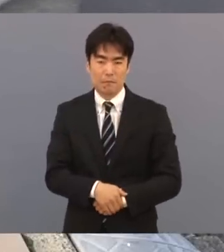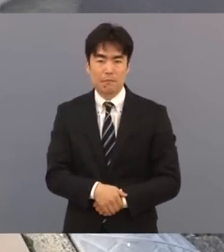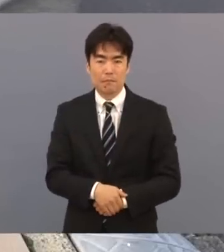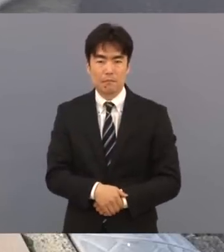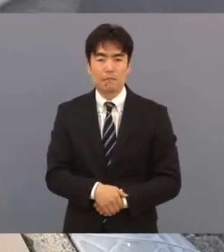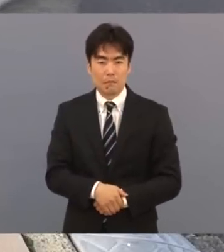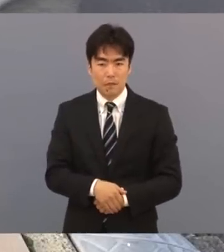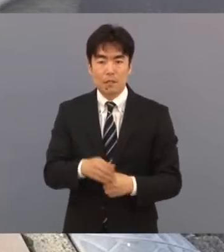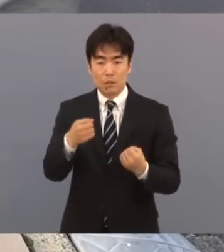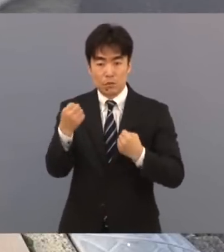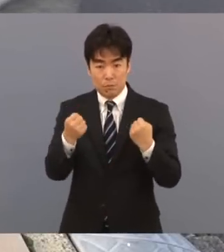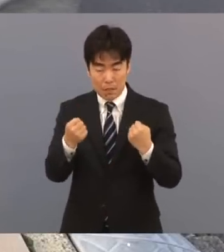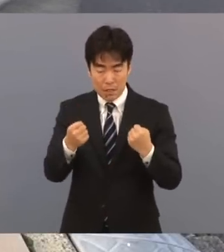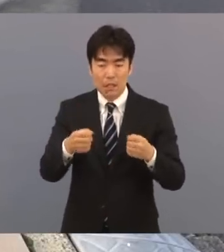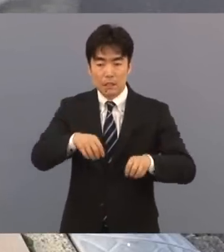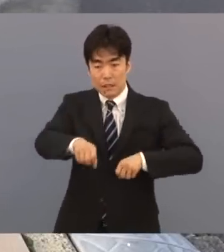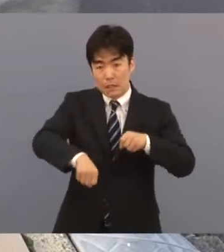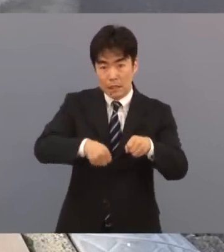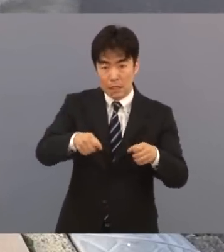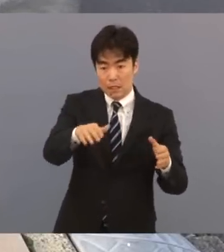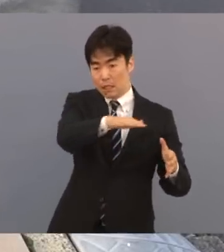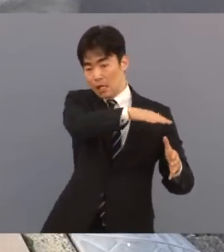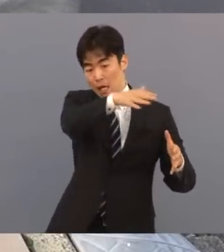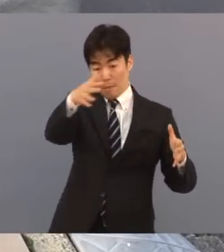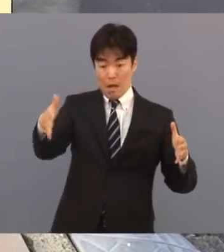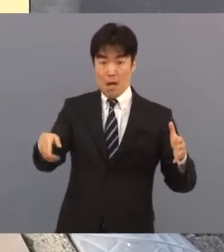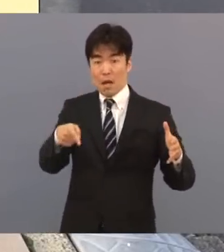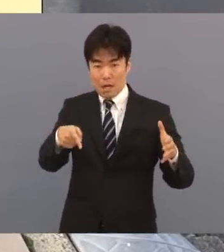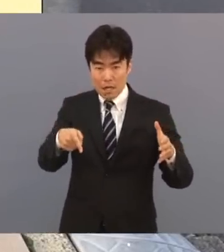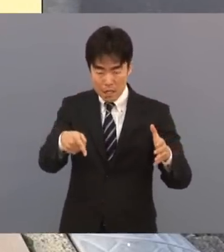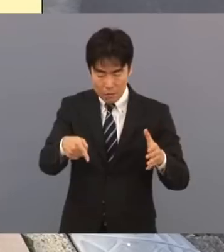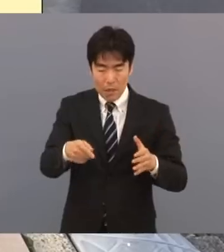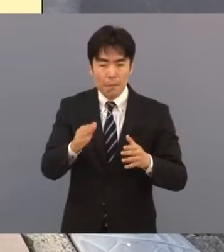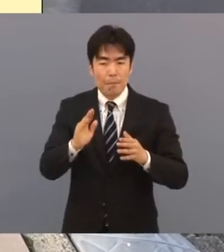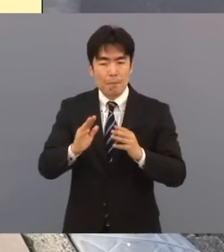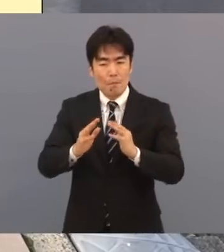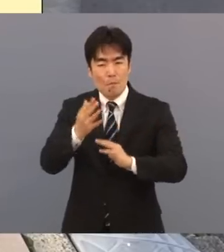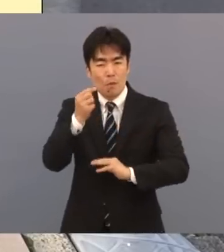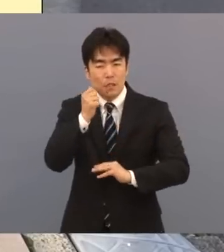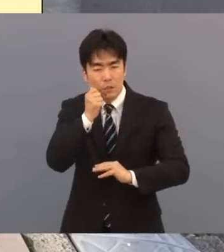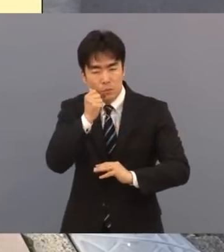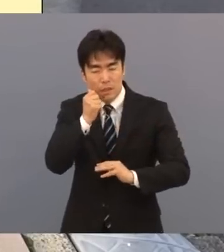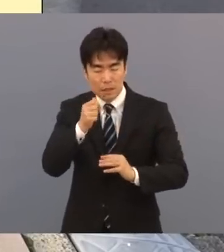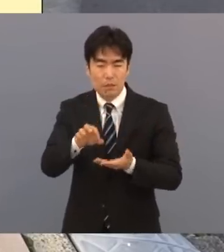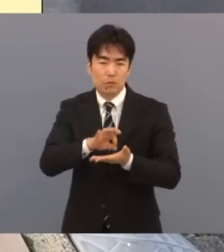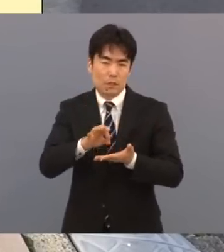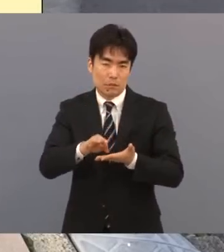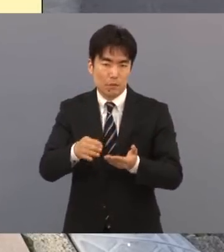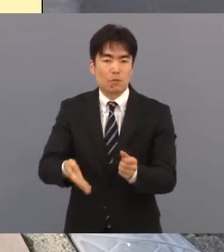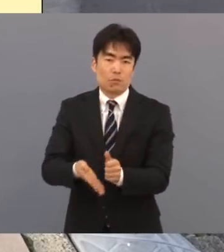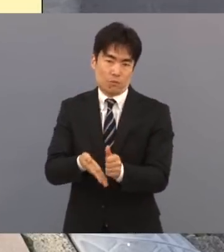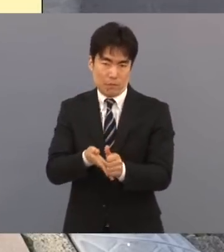車や自転車のカバーは防炎のものを使用することをお勧めします。